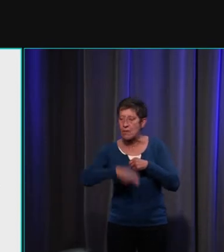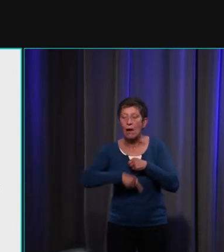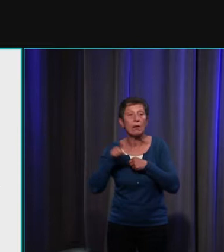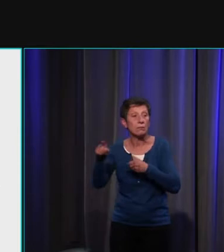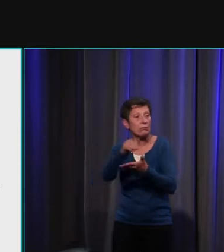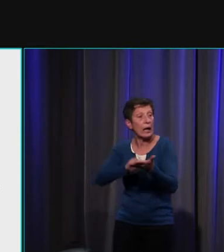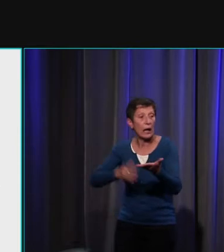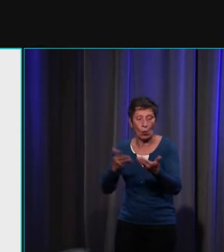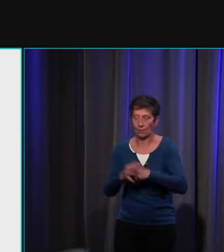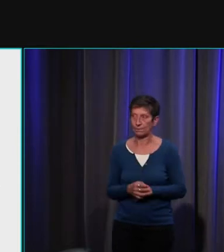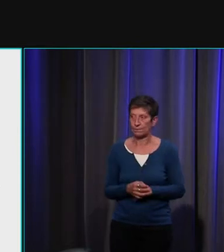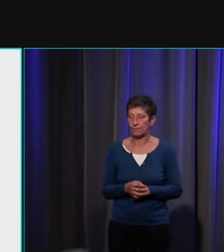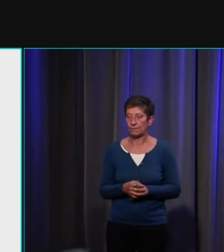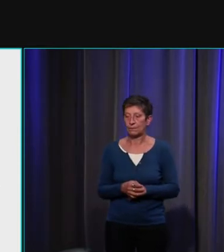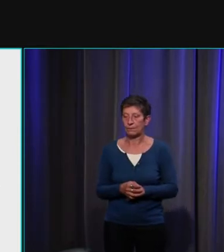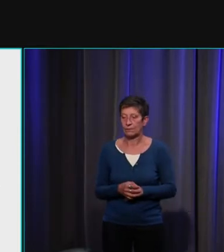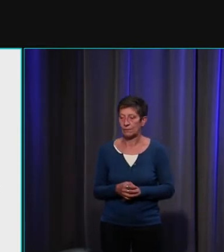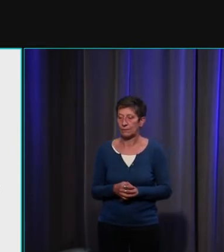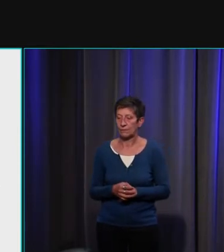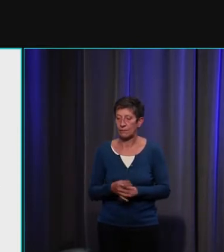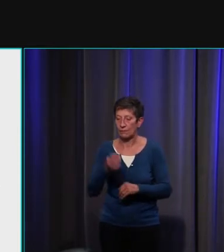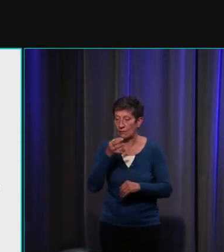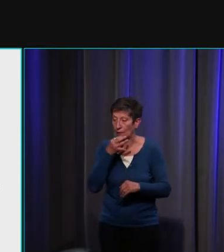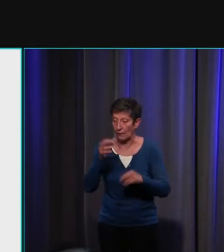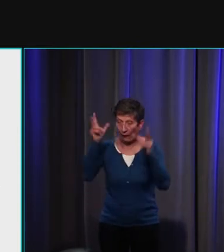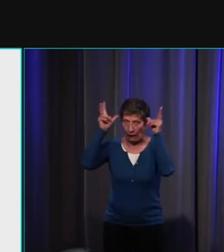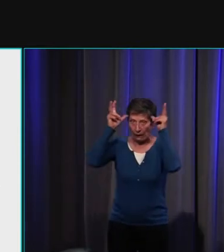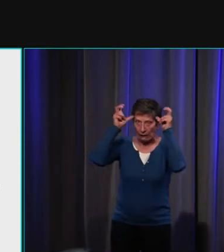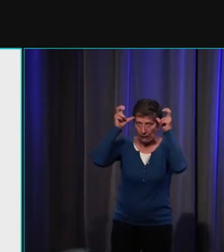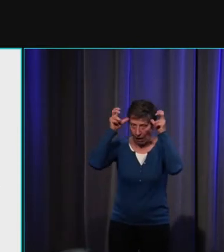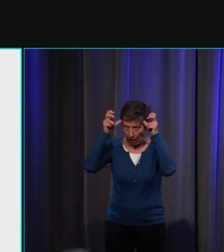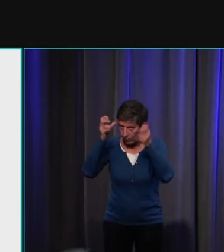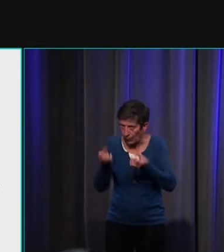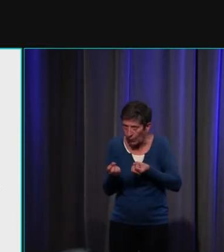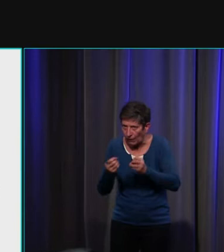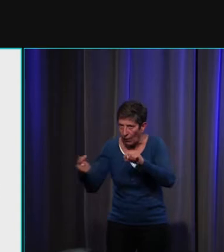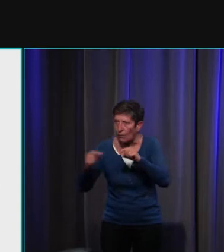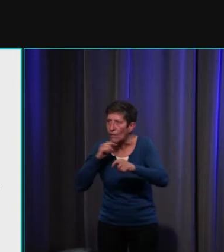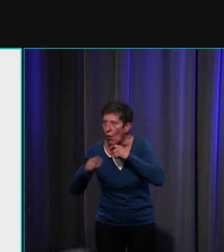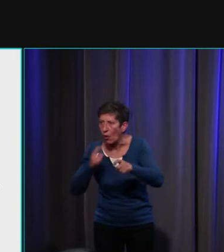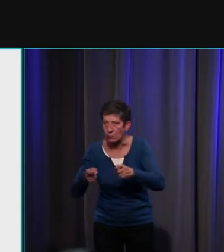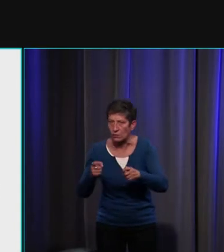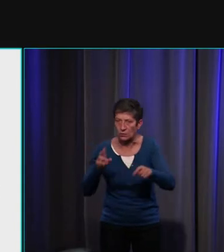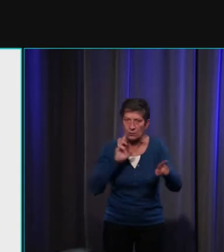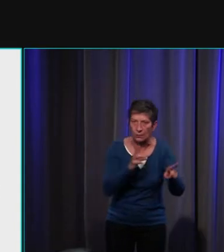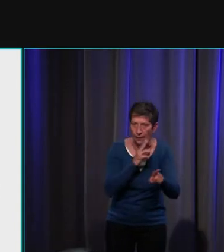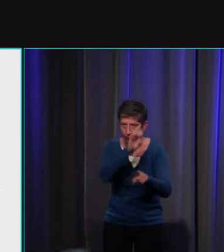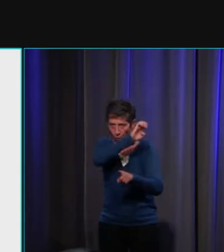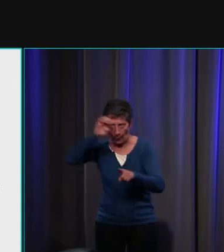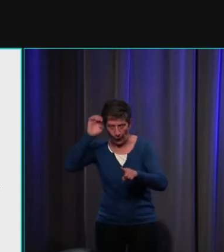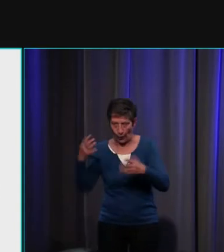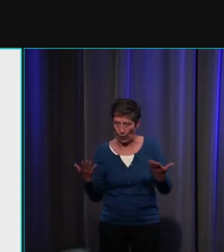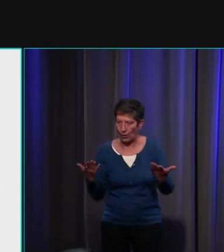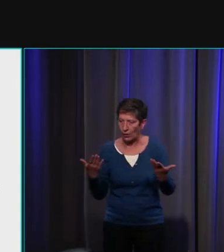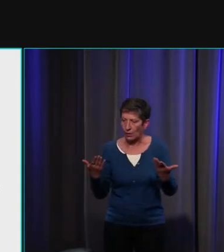écrit c'est le diable qui déclenche les violences entre le sacerdoce et l' empire entre le pape et l'empereur et le